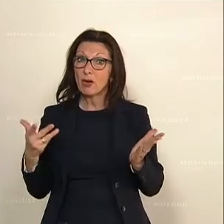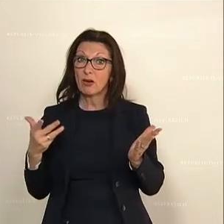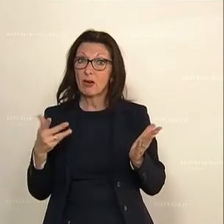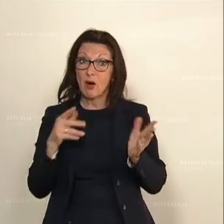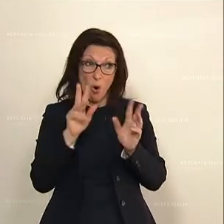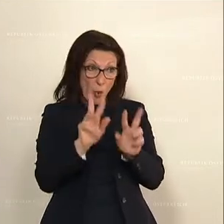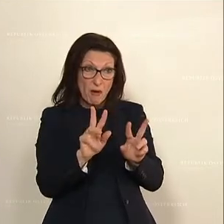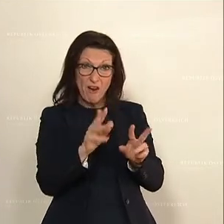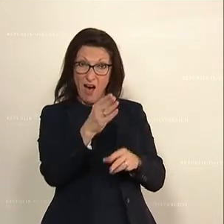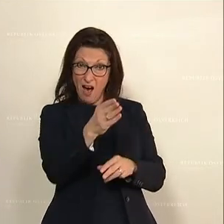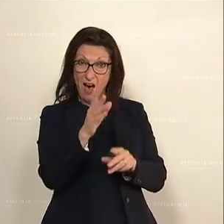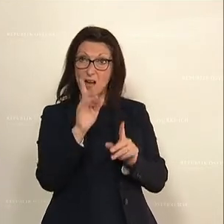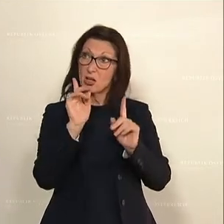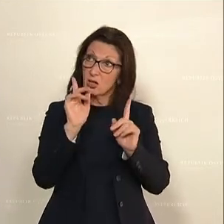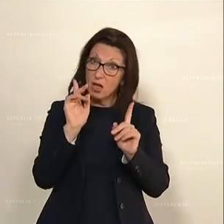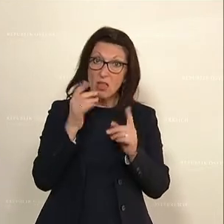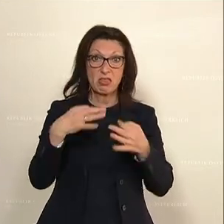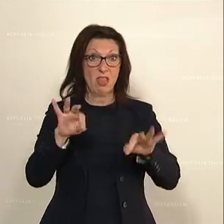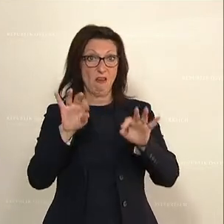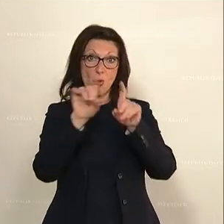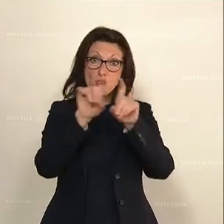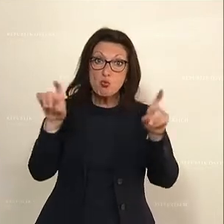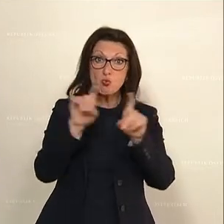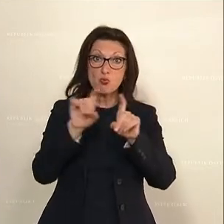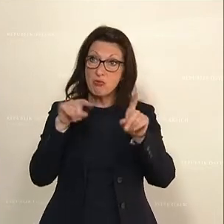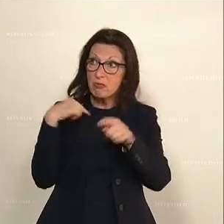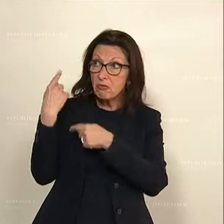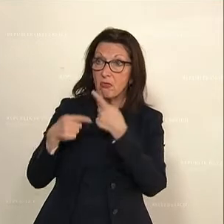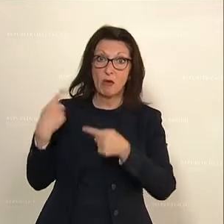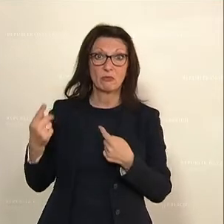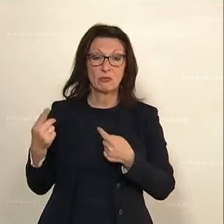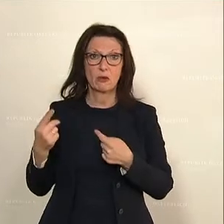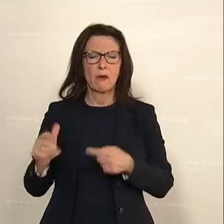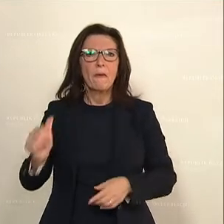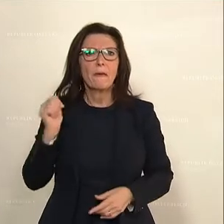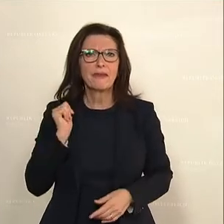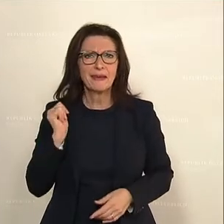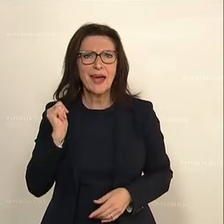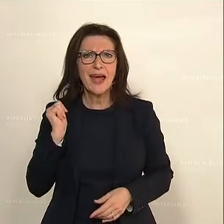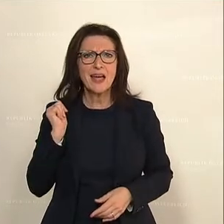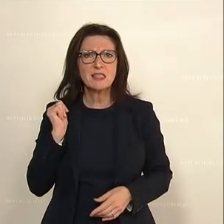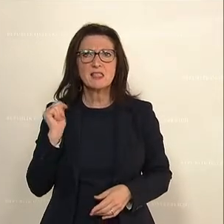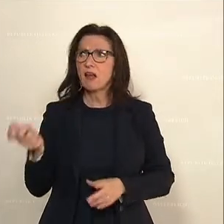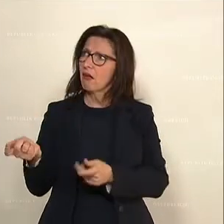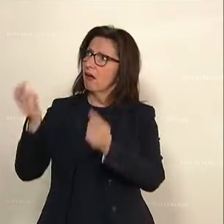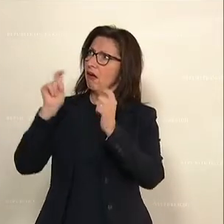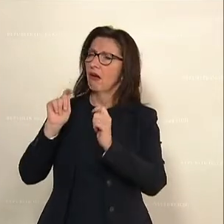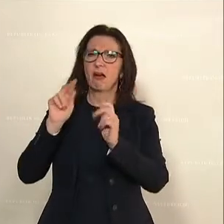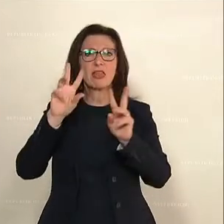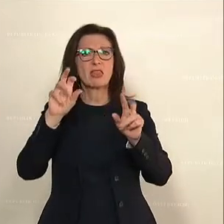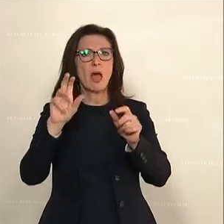er überhaupt diesen Gutschein einlösen darf. Und dann bekommen wir gestern noch einen Abänderungsantrag zu